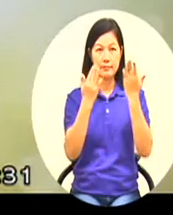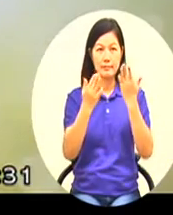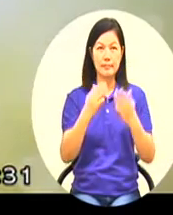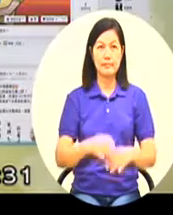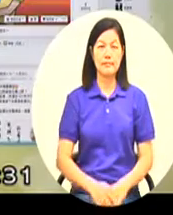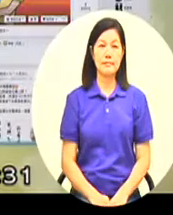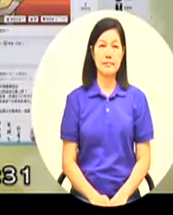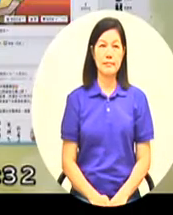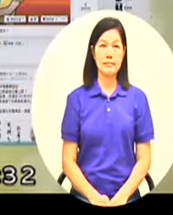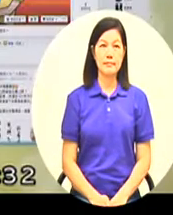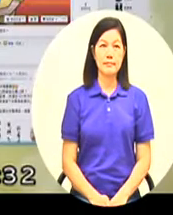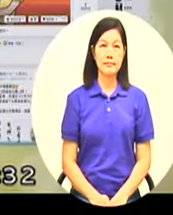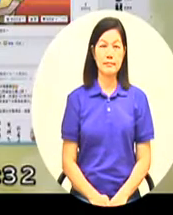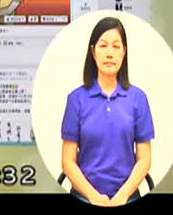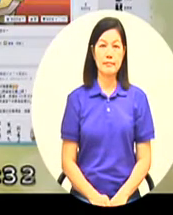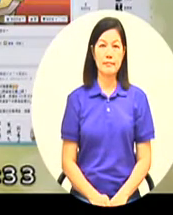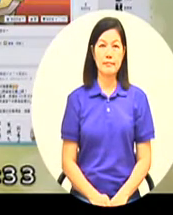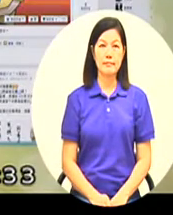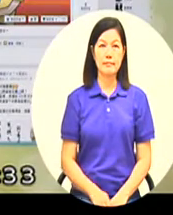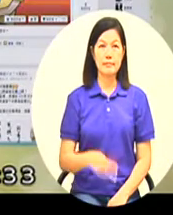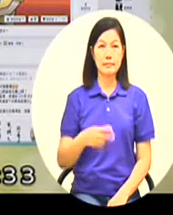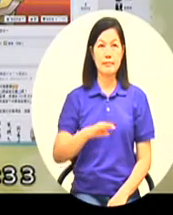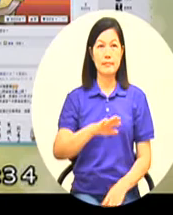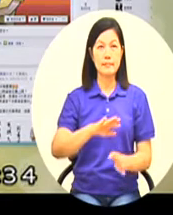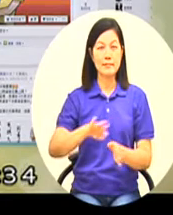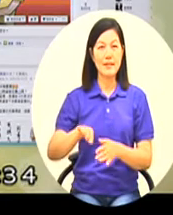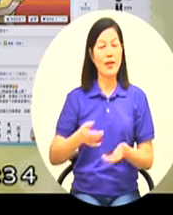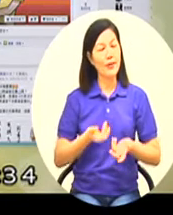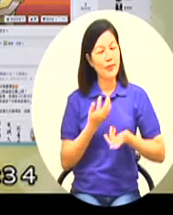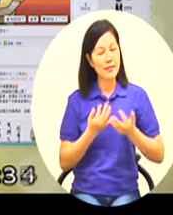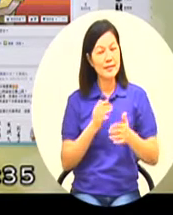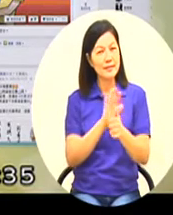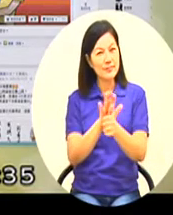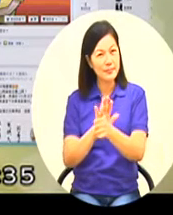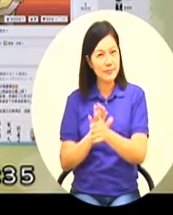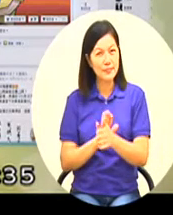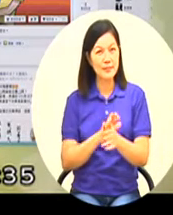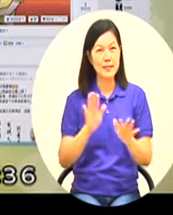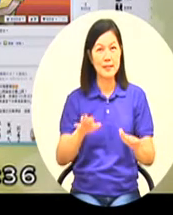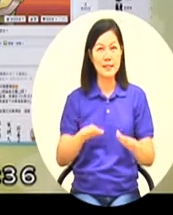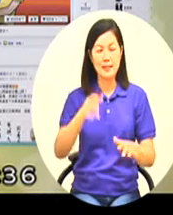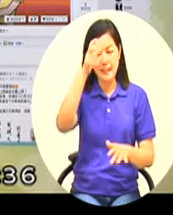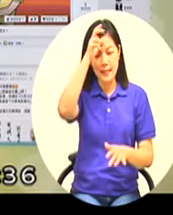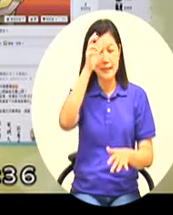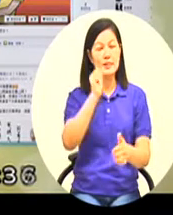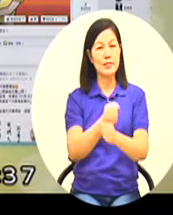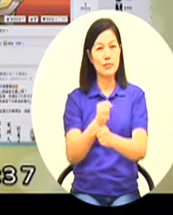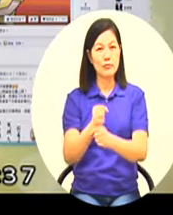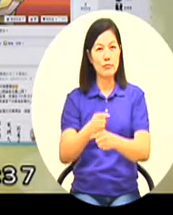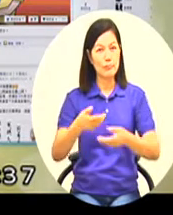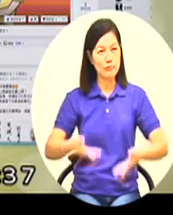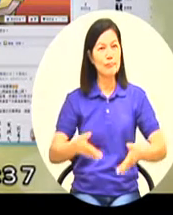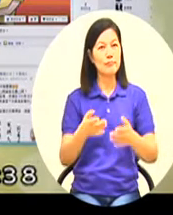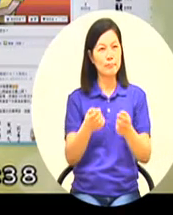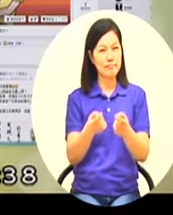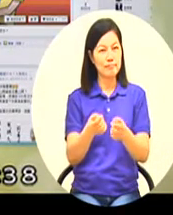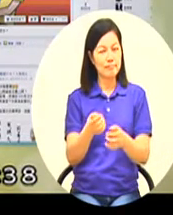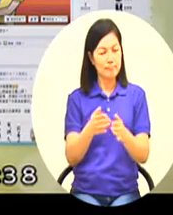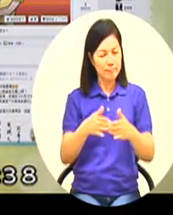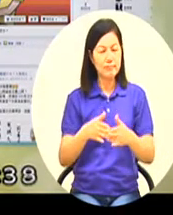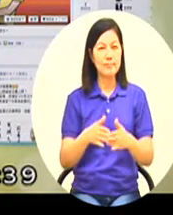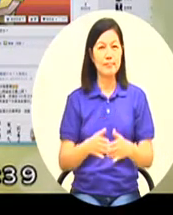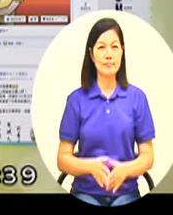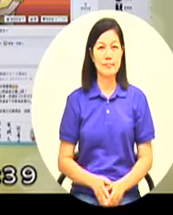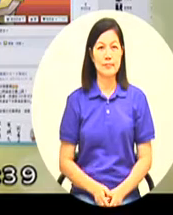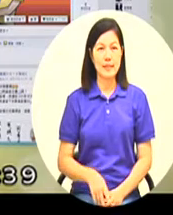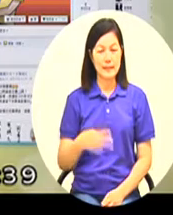另外，贴心温馨的为民服务是现代警政工作很重要的一环。那另外